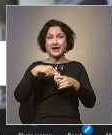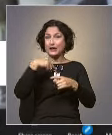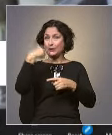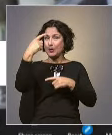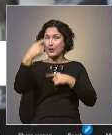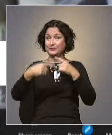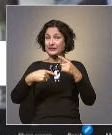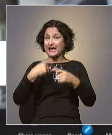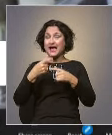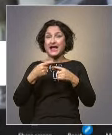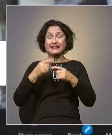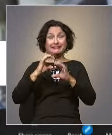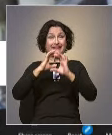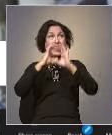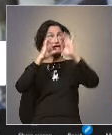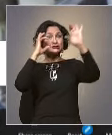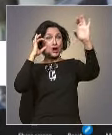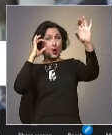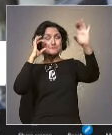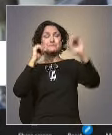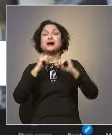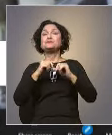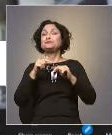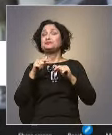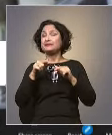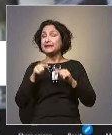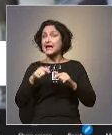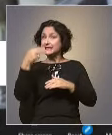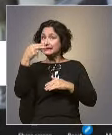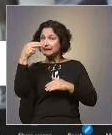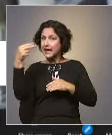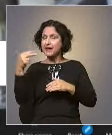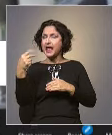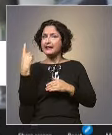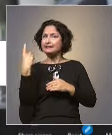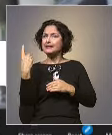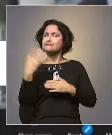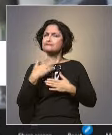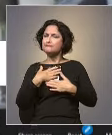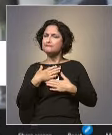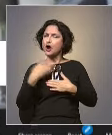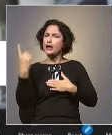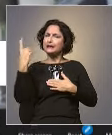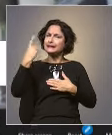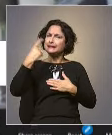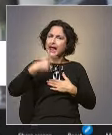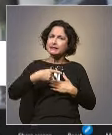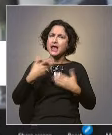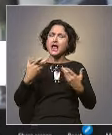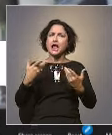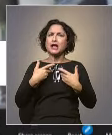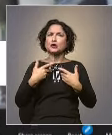Уеб, да. Телескопът. Следващата тема е един мой ден като корабокрушенец на Луната.